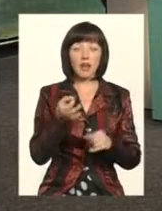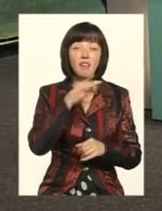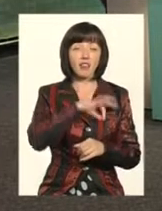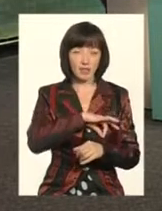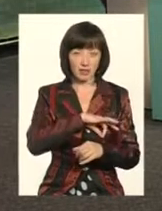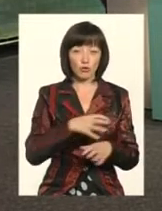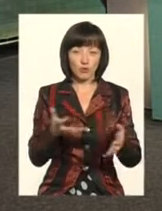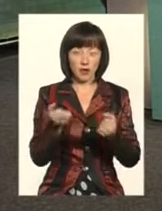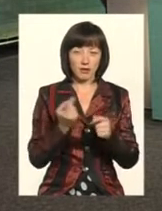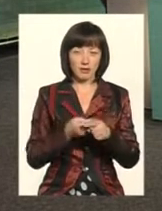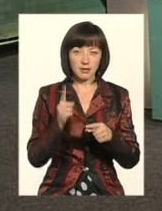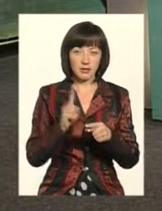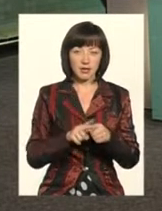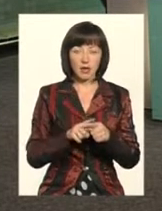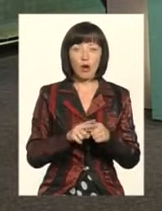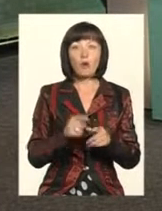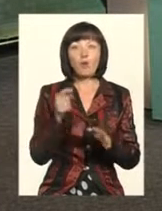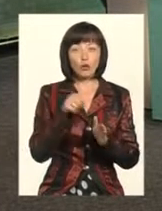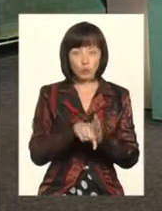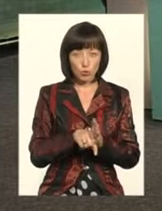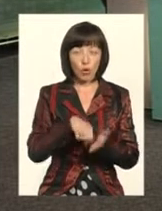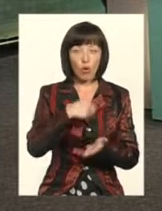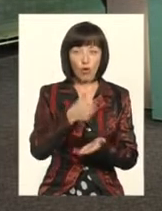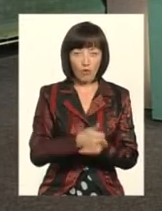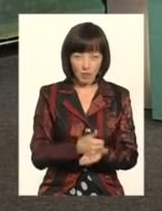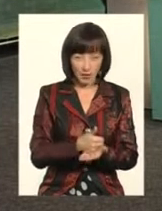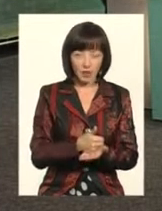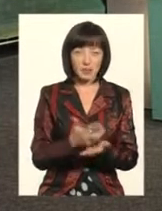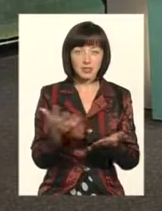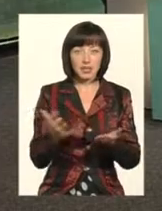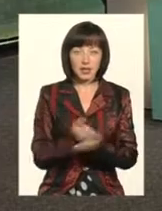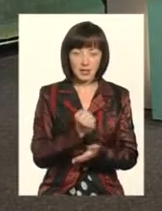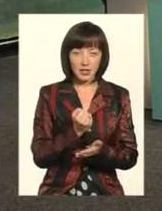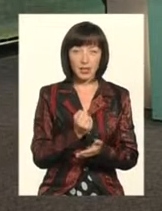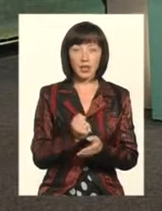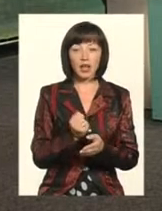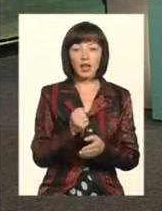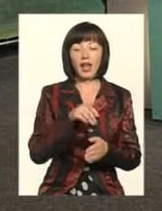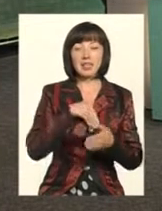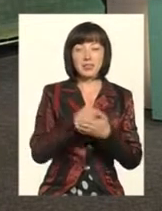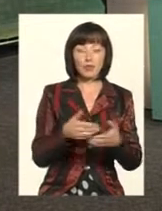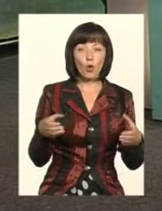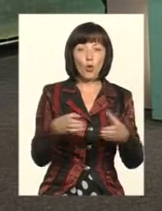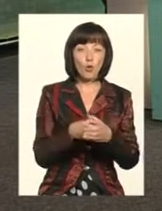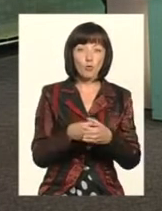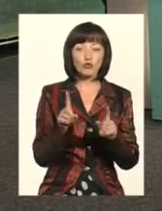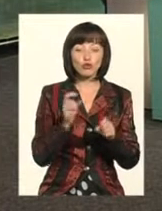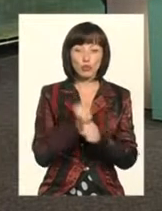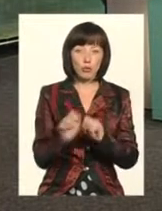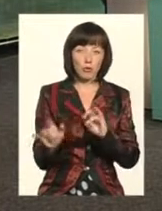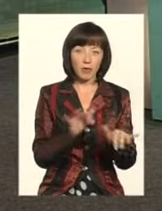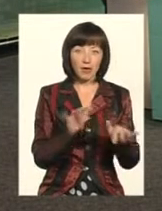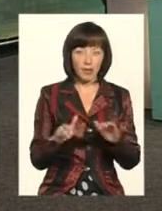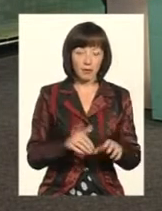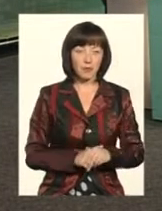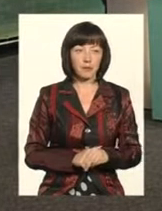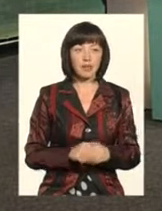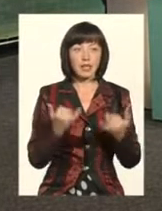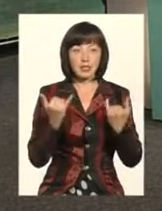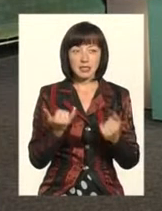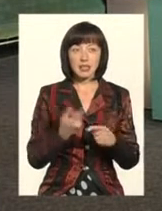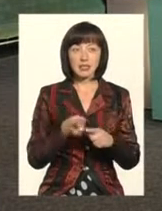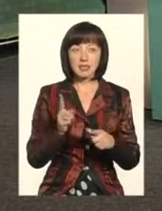брати. Створює. Треба по кошти. Суті, головне знайти ту ініціативу. Групу, яка би щось робила. От іменно. А зараз це